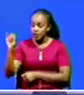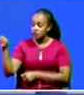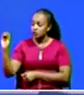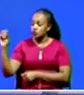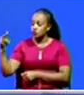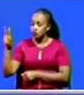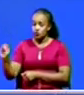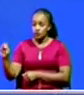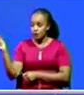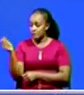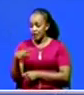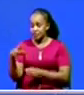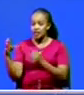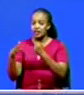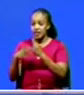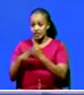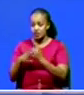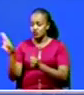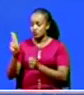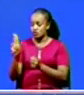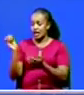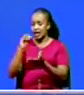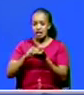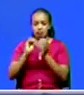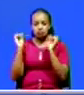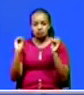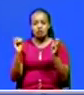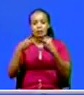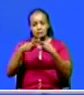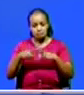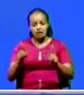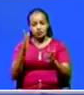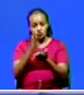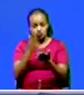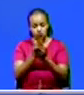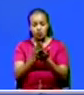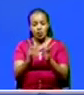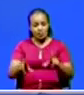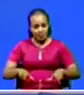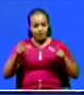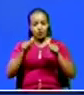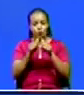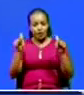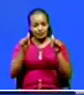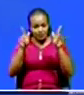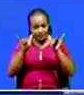9. Haitumiki tena, ishara kwamba uhai unarudi kitimilifu katika maisha yake.